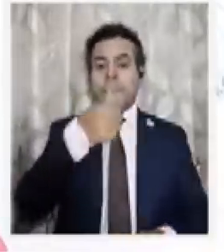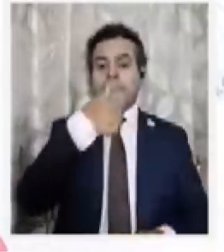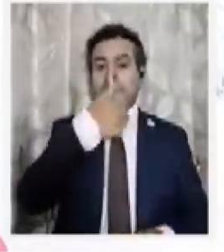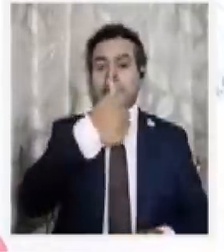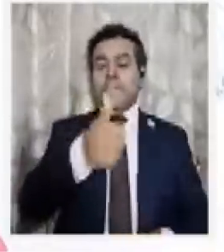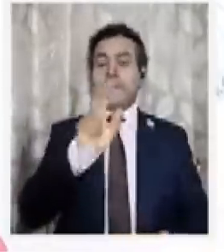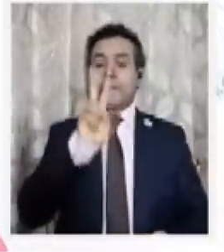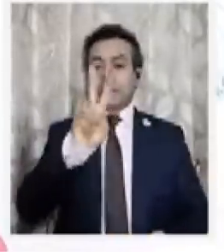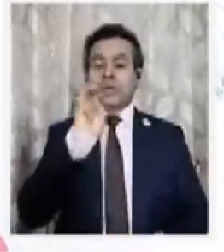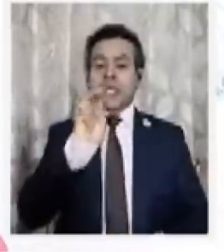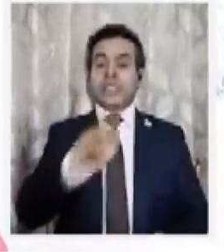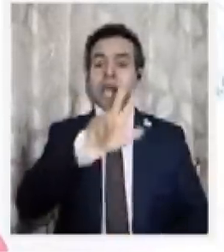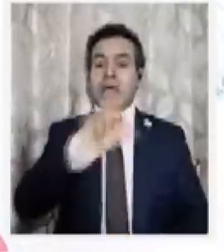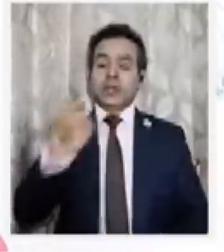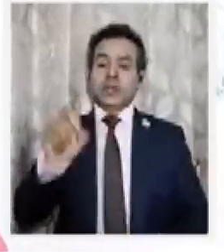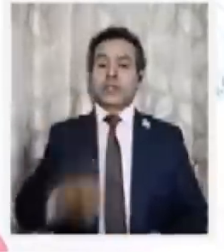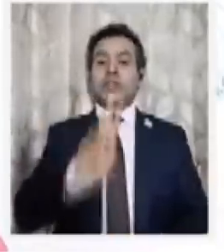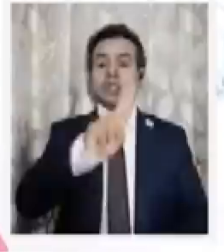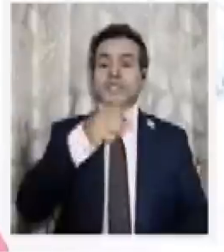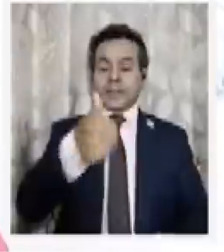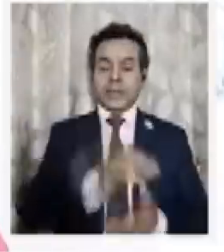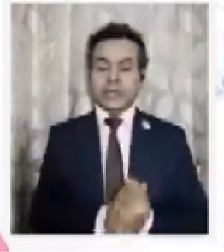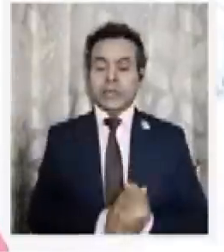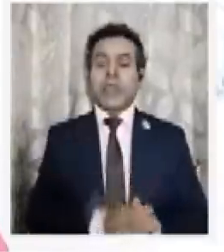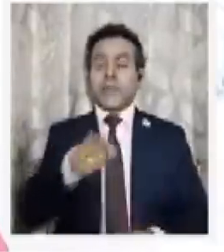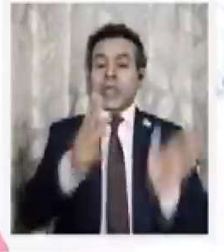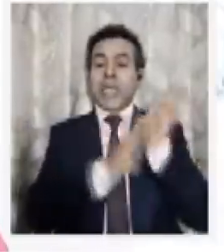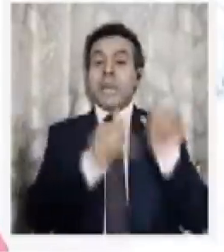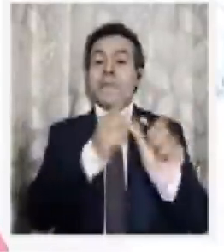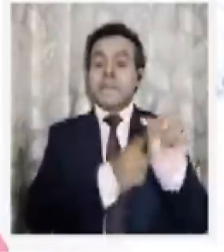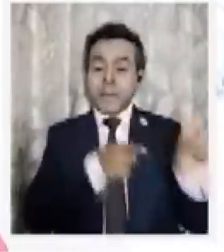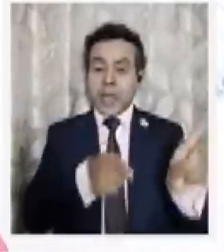62,826টি। মে 2020-এ নমুনা পরীক্ষা হয়েছে